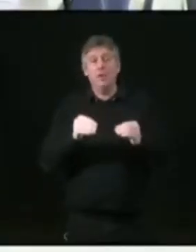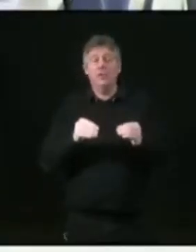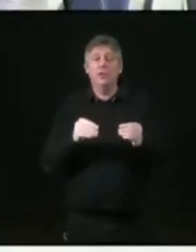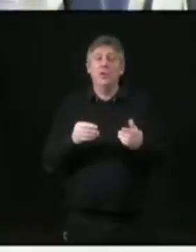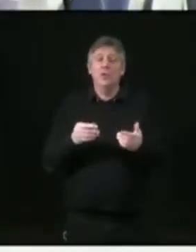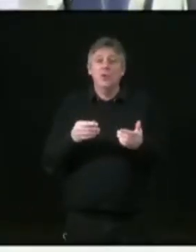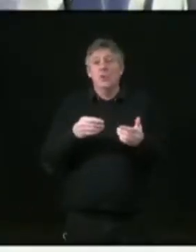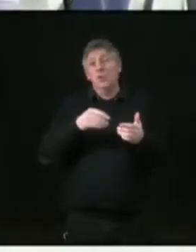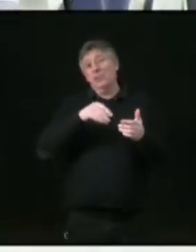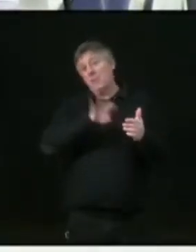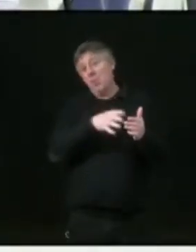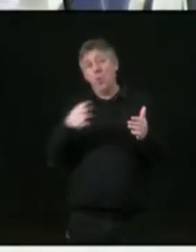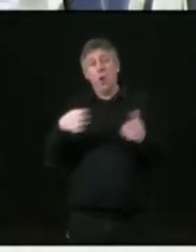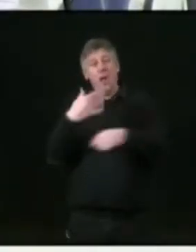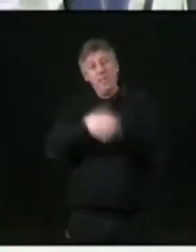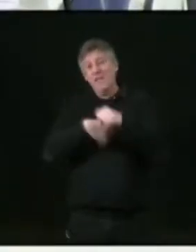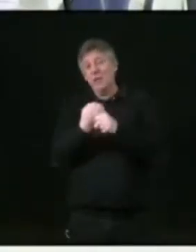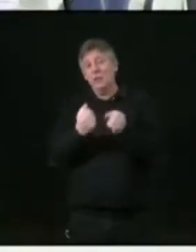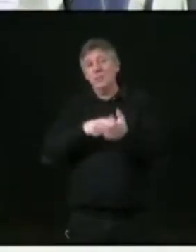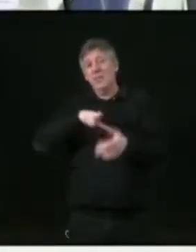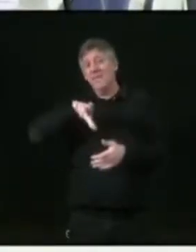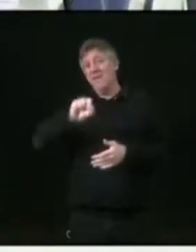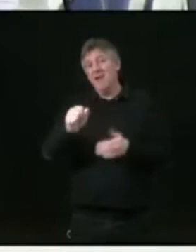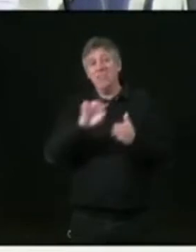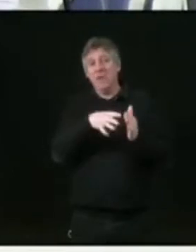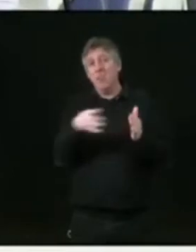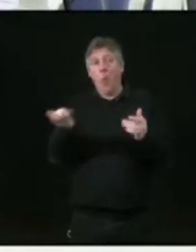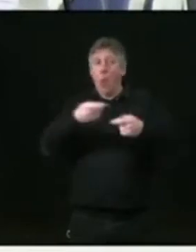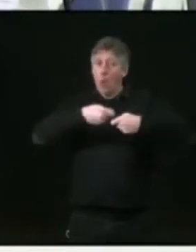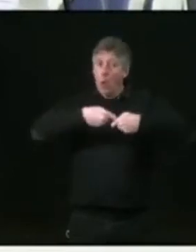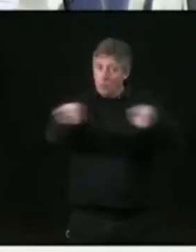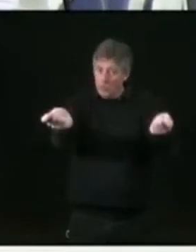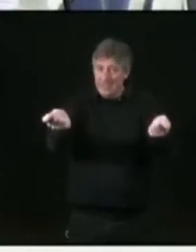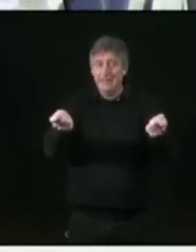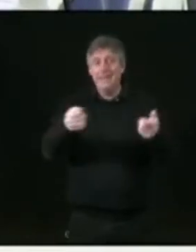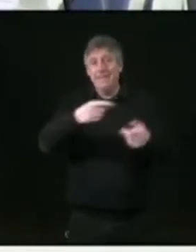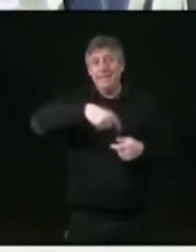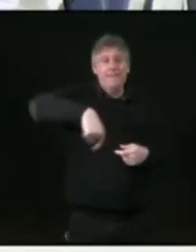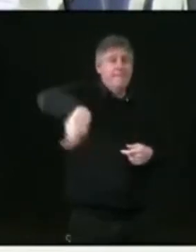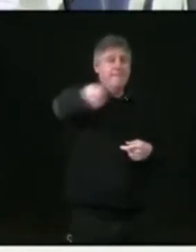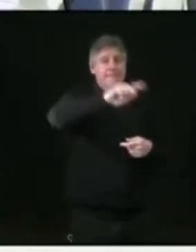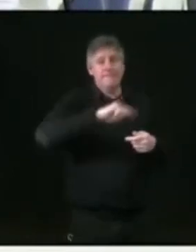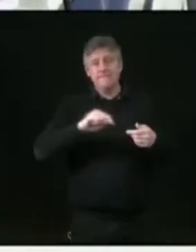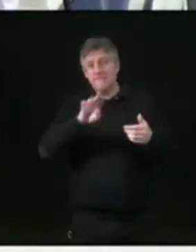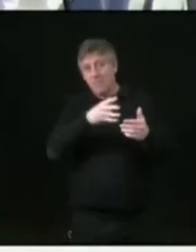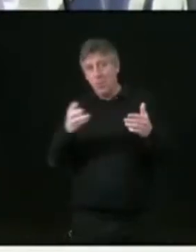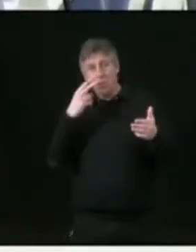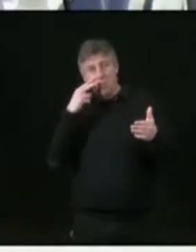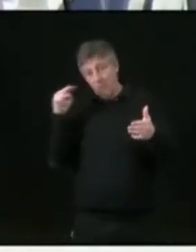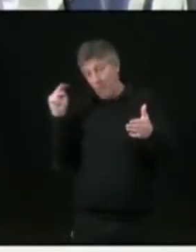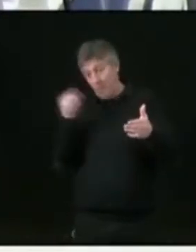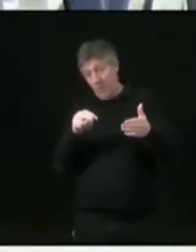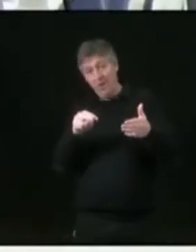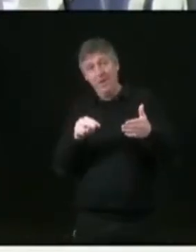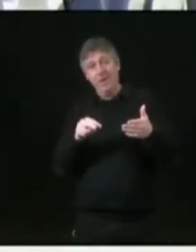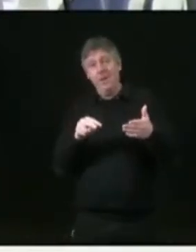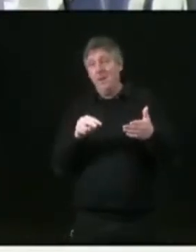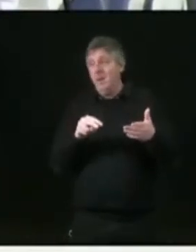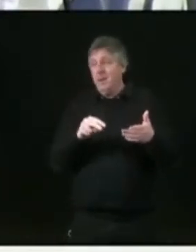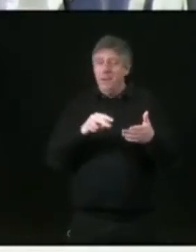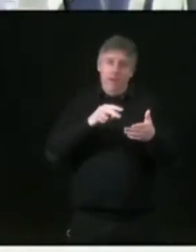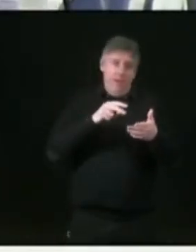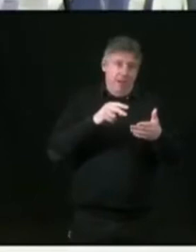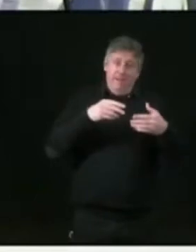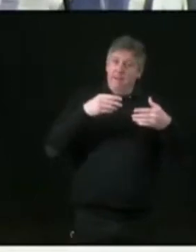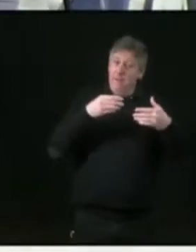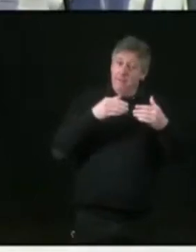un tableau qu'on vous communique. Dedans, vous allez retrouver les cessions